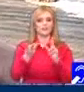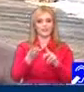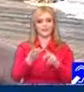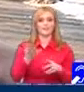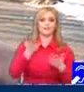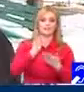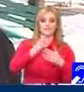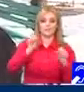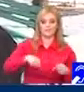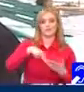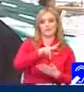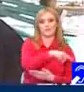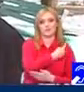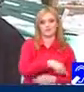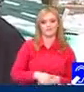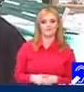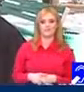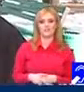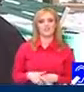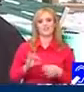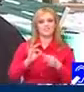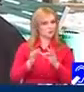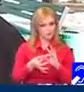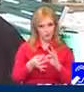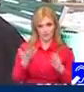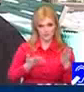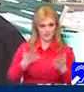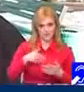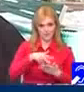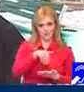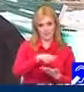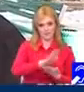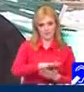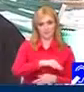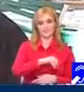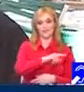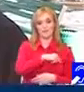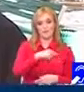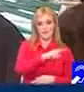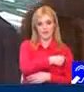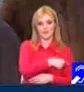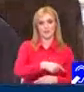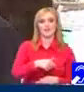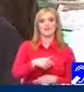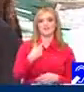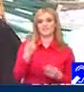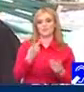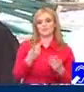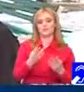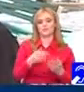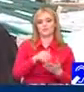că este posibil să ne adresăm la medic. Adresarea la medic e cam complicată la moment, pentru că am încercat să mă adresez. Trebuie să te înscrii, de